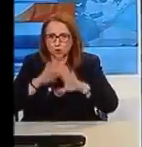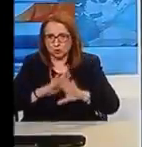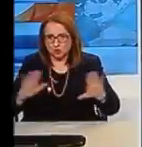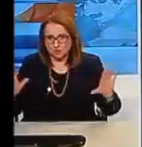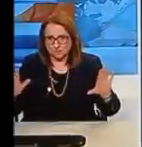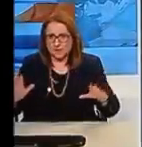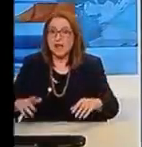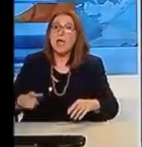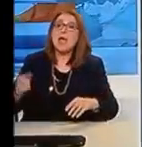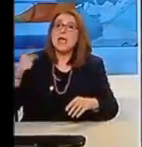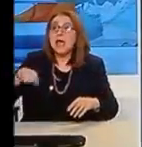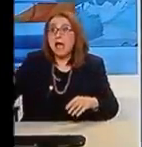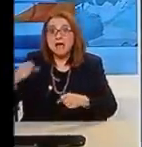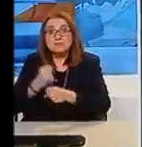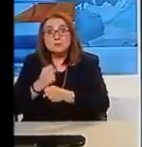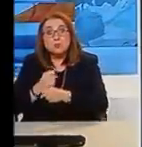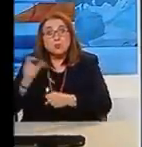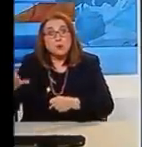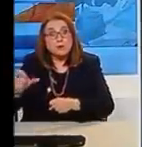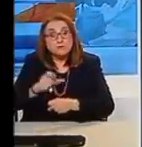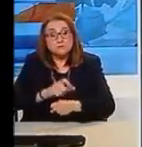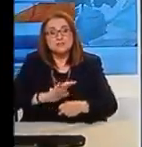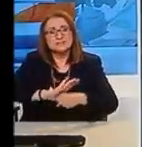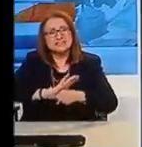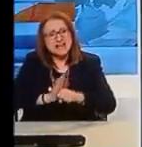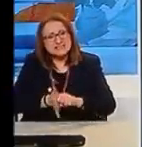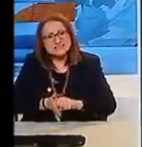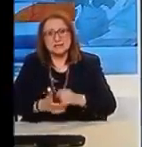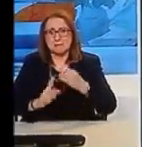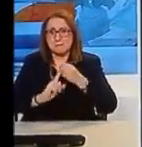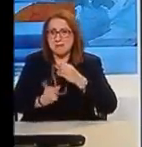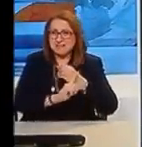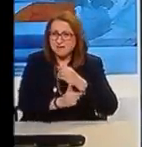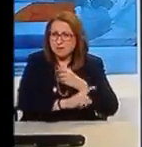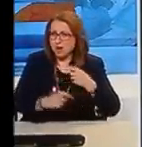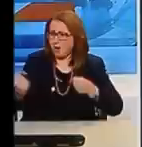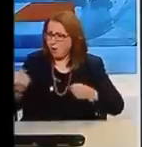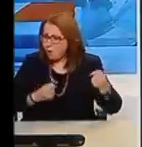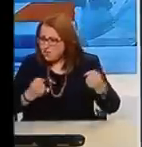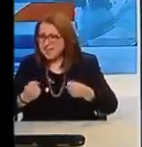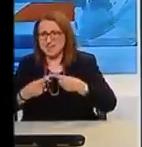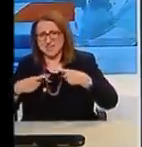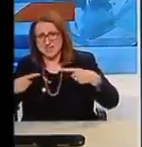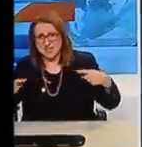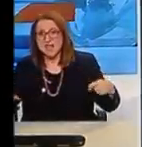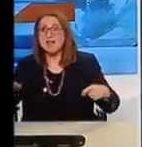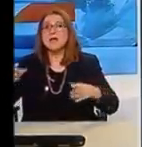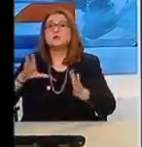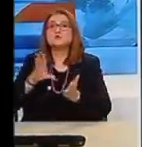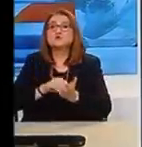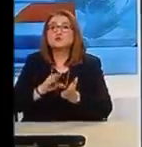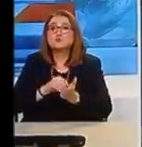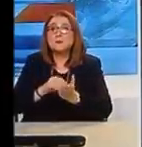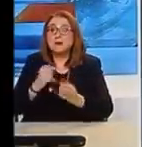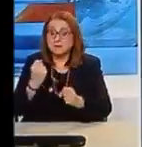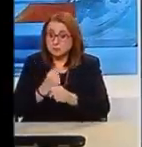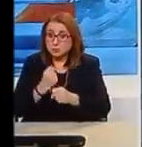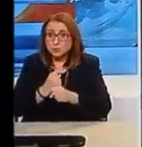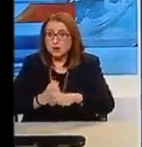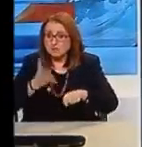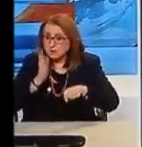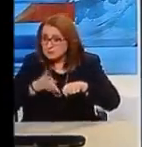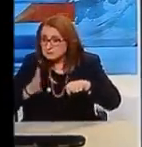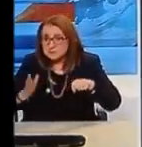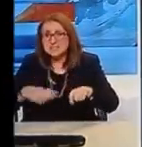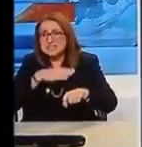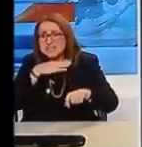εργαζομένους, στα μέσα μαζικής μεταφοράς και στα ταξί, για τους εργαζομένους που διαχειρίζονται μη τυποποιημένα τρόφιμα σε σούπερ μάρκετ και